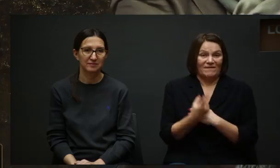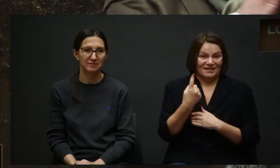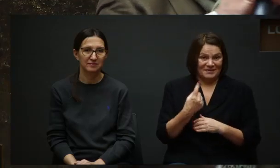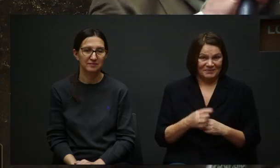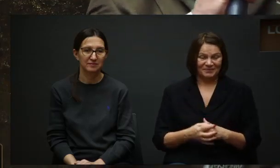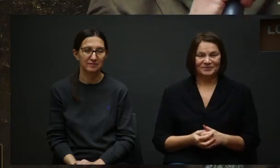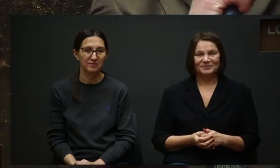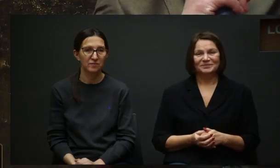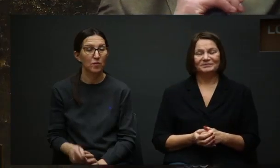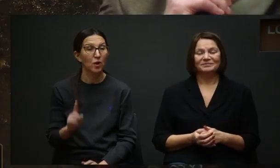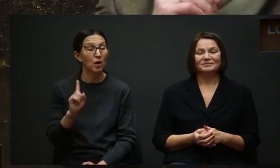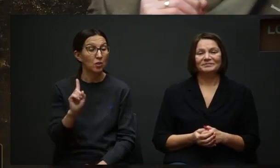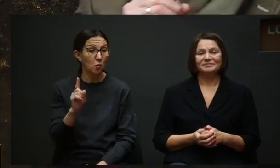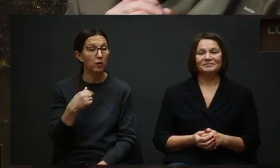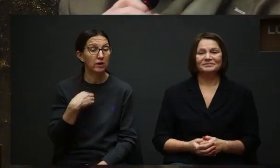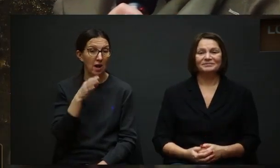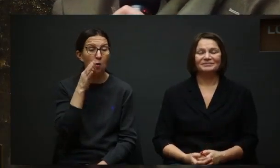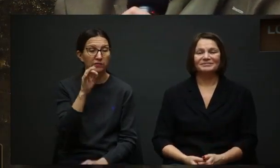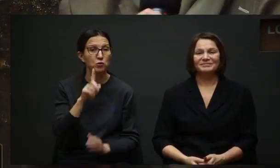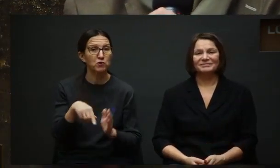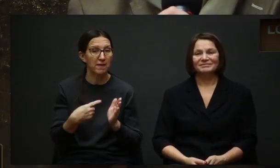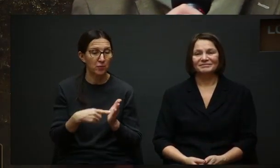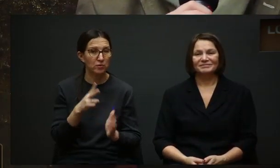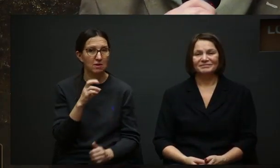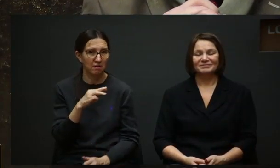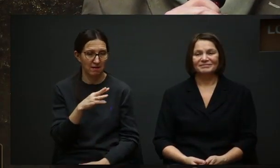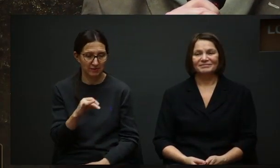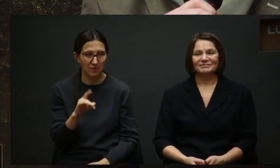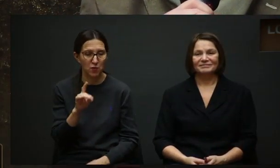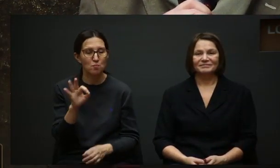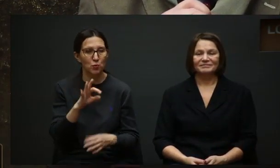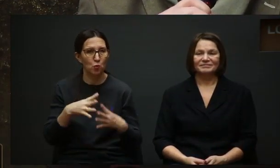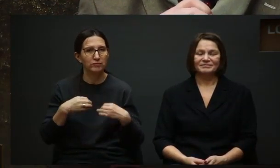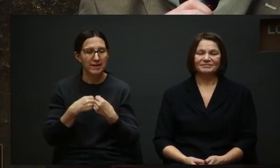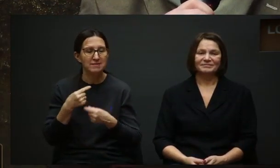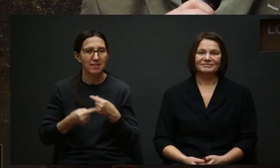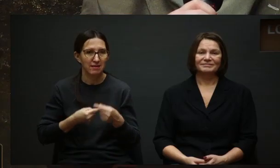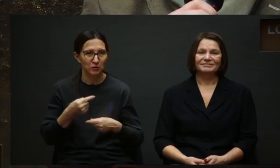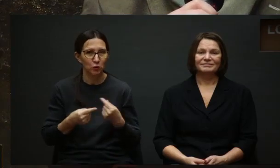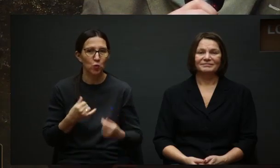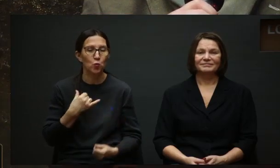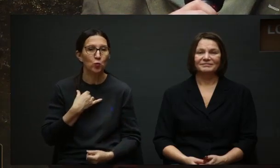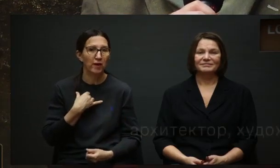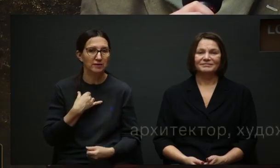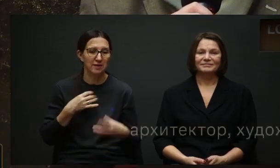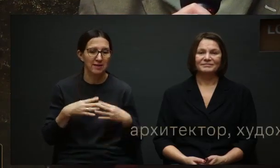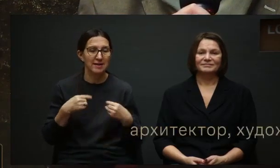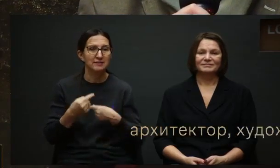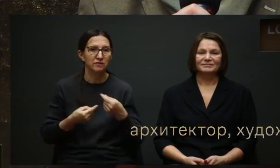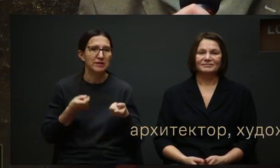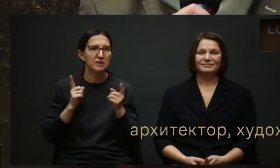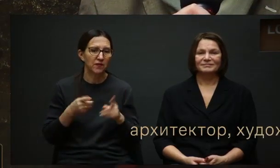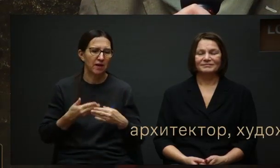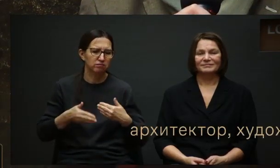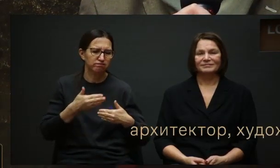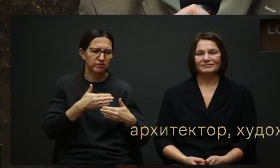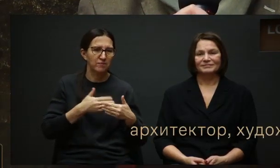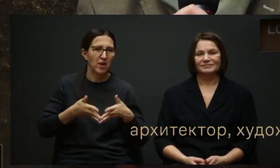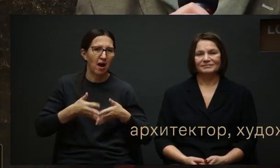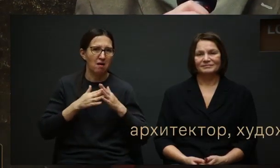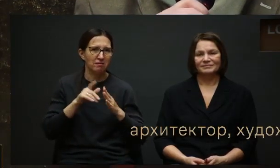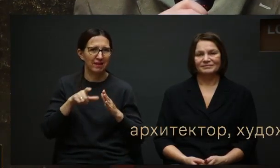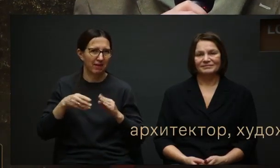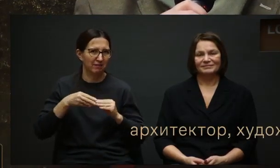Да. Ну, значит, я отвечу на вопрос Кати про династию. Значит, у нас династия действительно потомственных